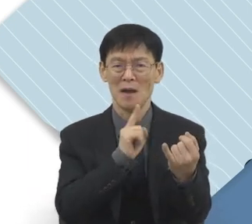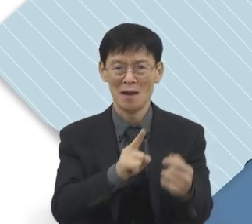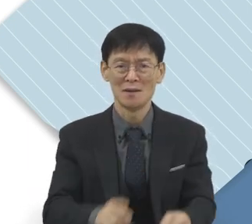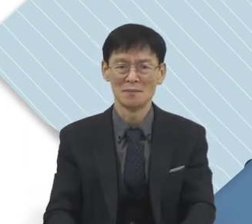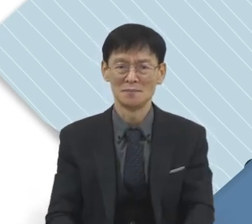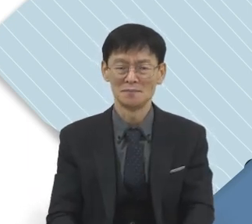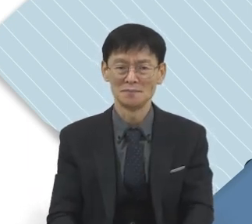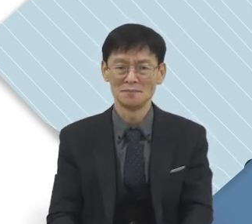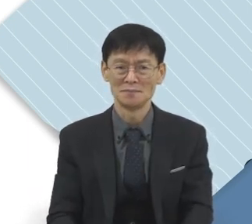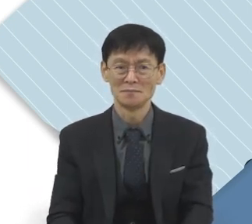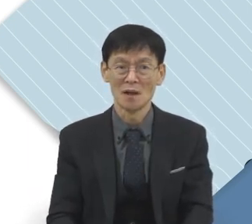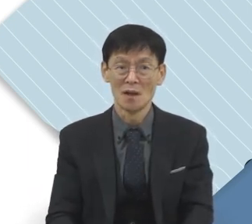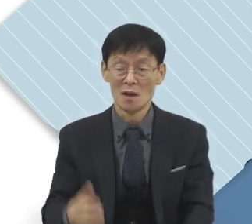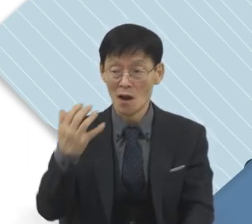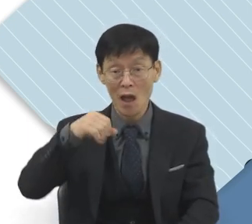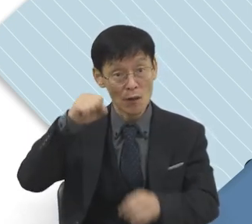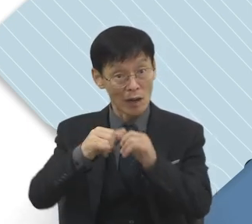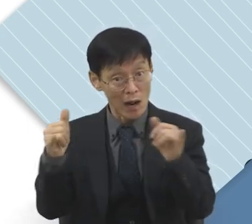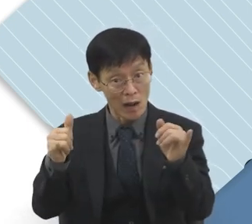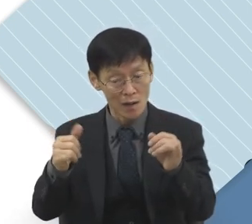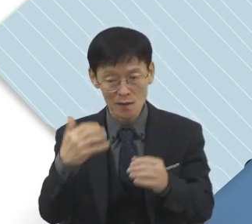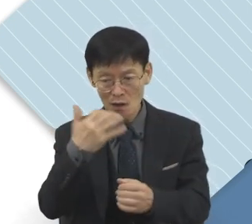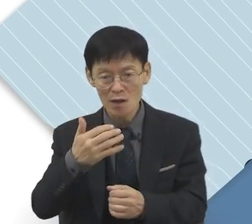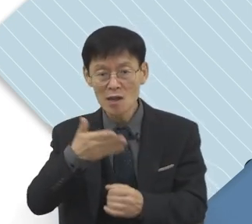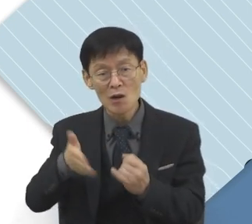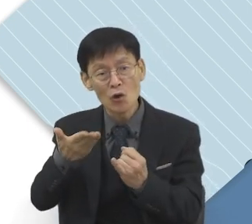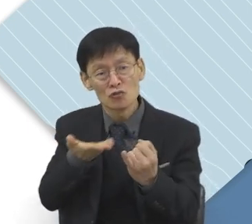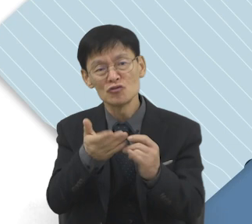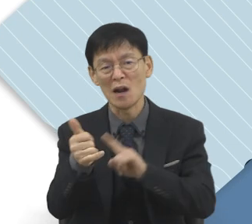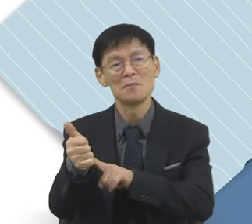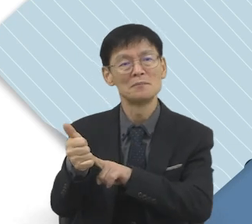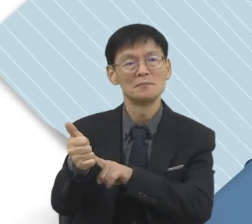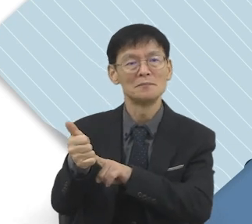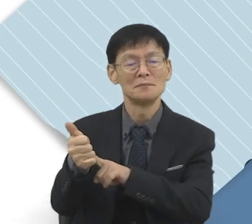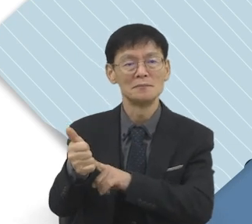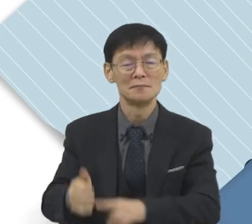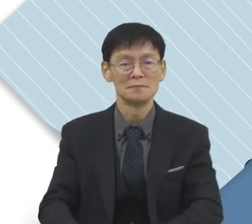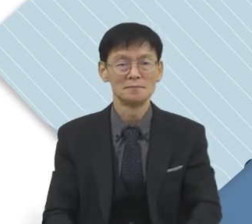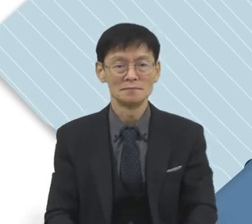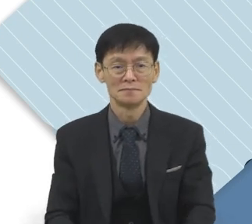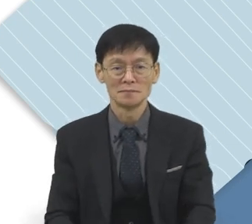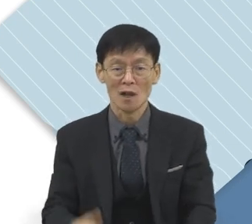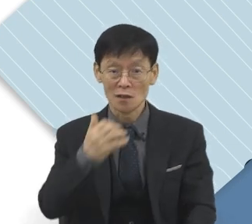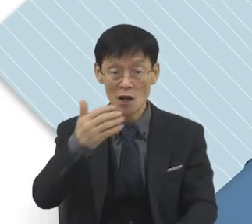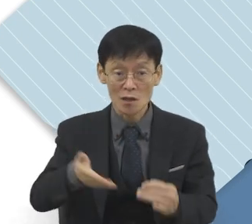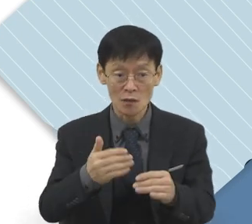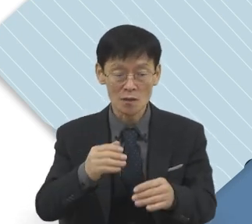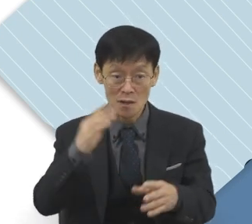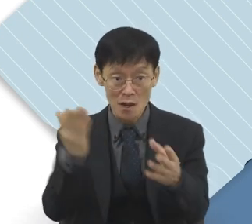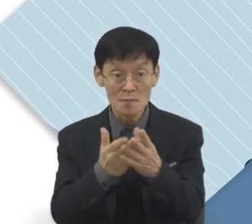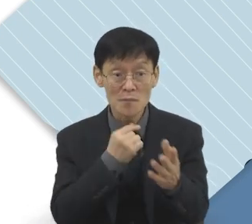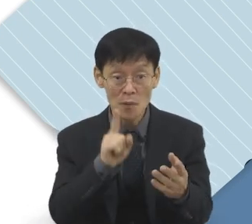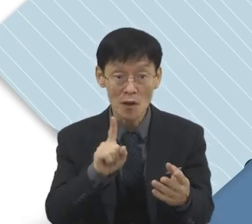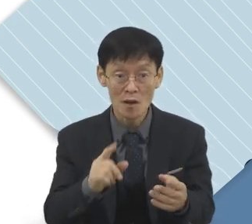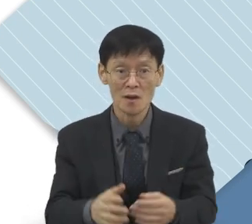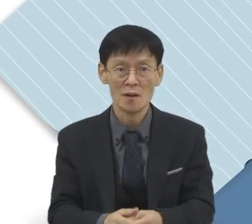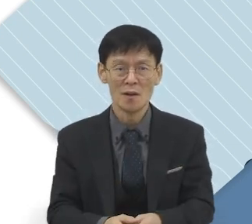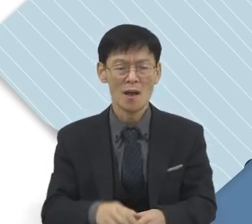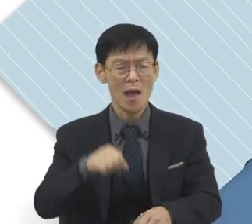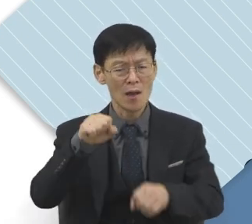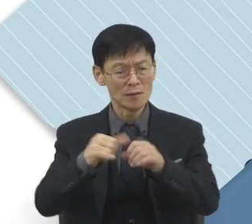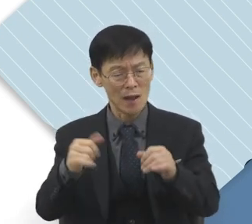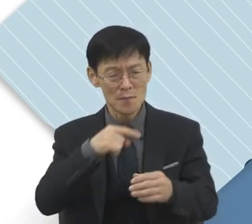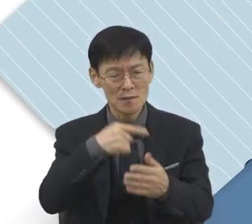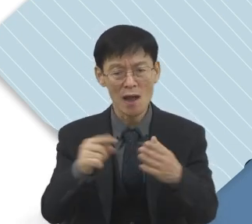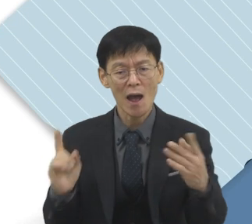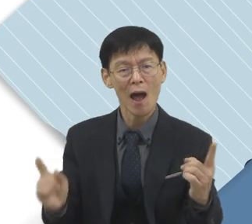말합니다. 성희롱 행위자란 성희롱 한 사람을 말합니다. 성희롱이 성립되기 위해서는